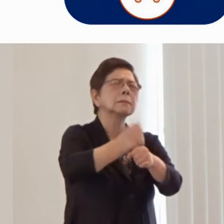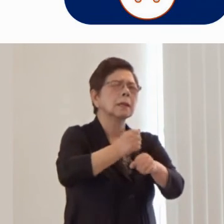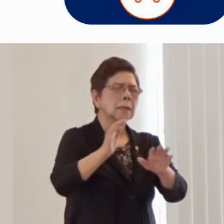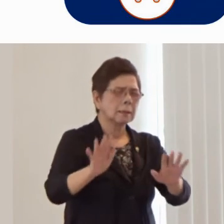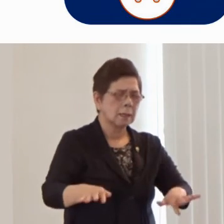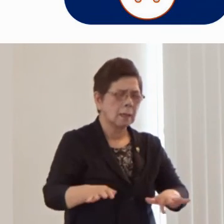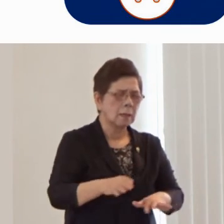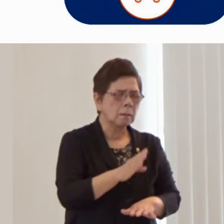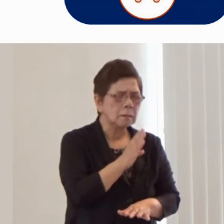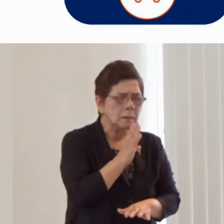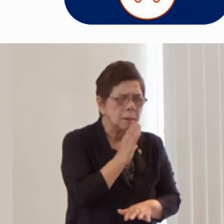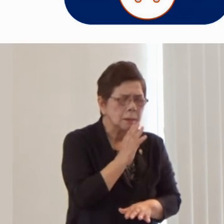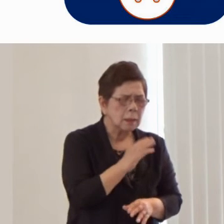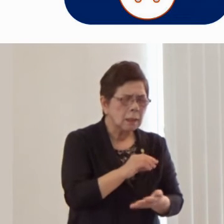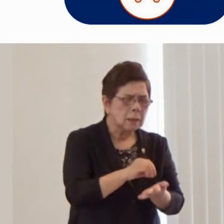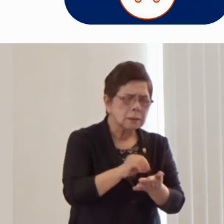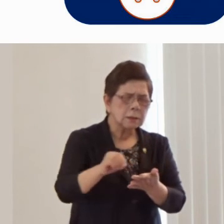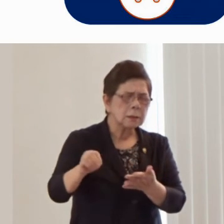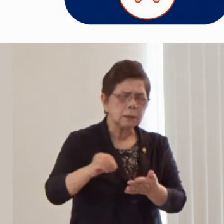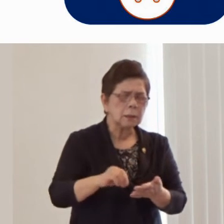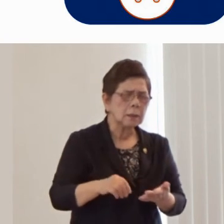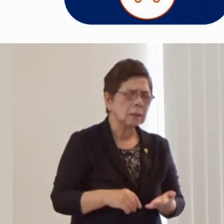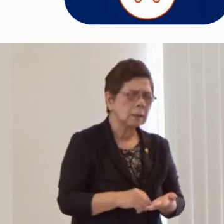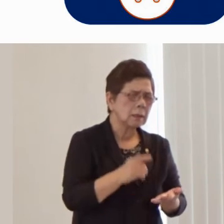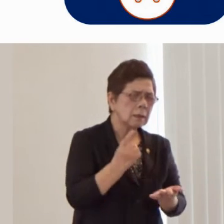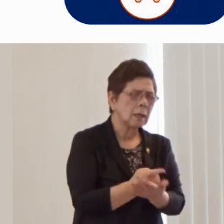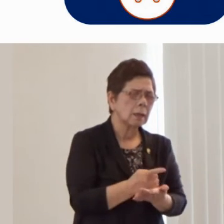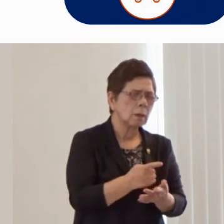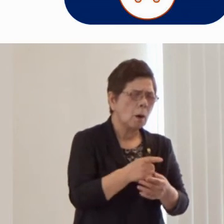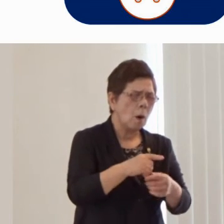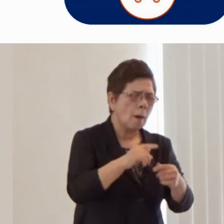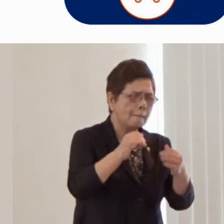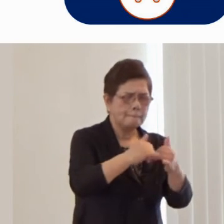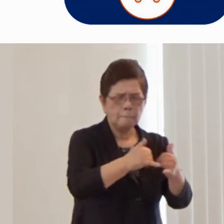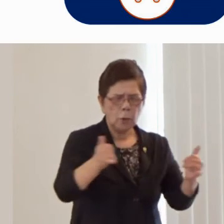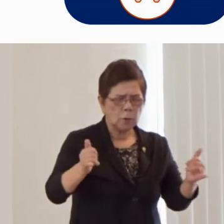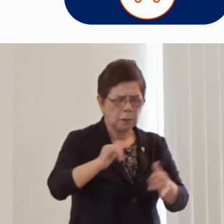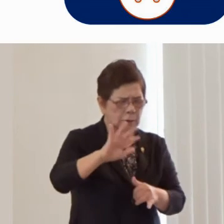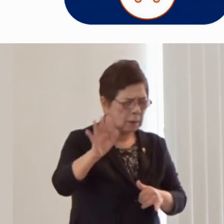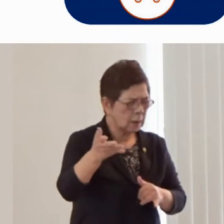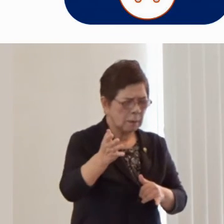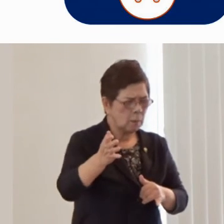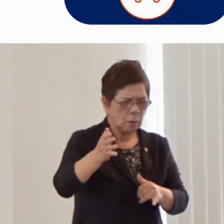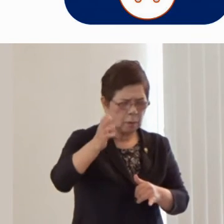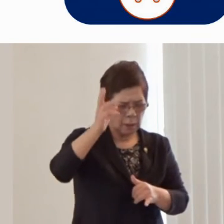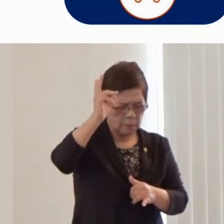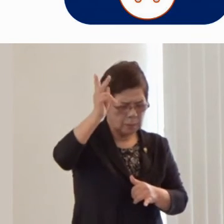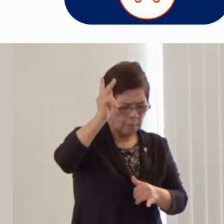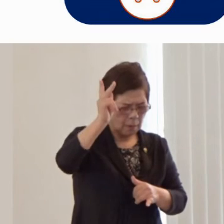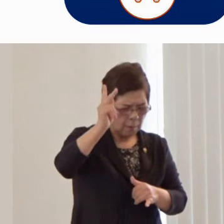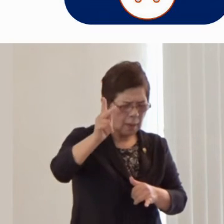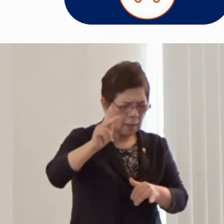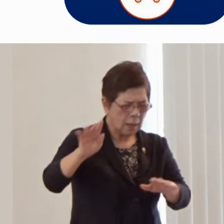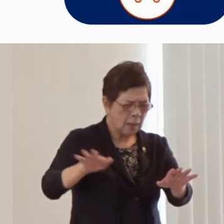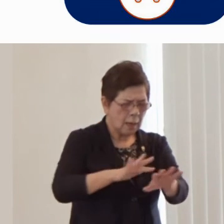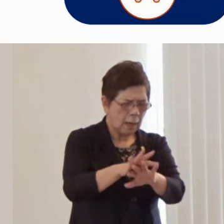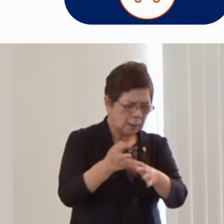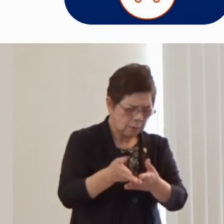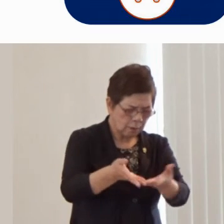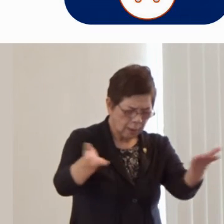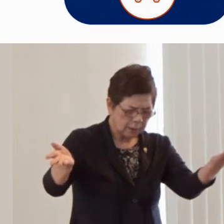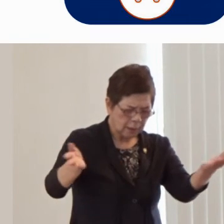であるのに、これに言葉を与え、意志を与え、力を与え、自由を与えられ